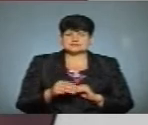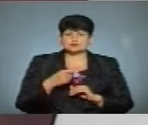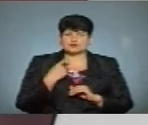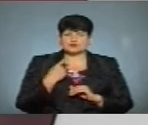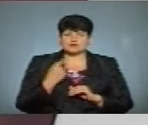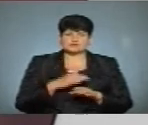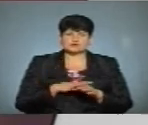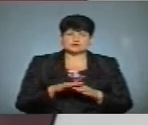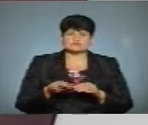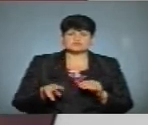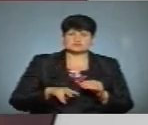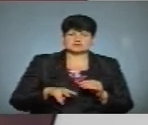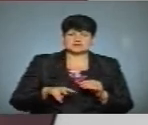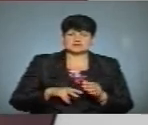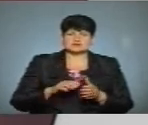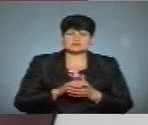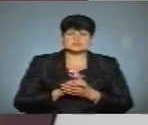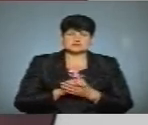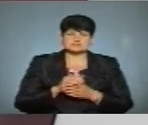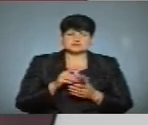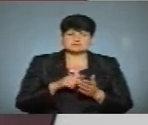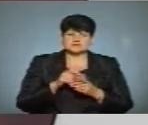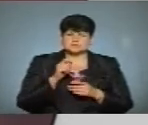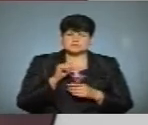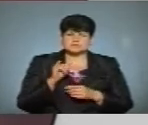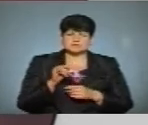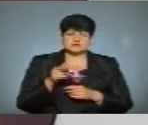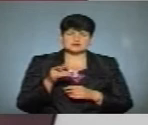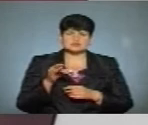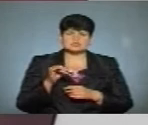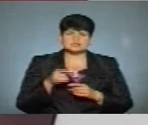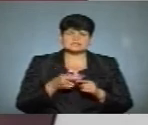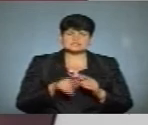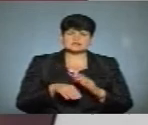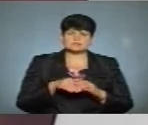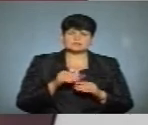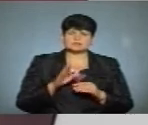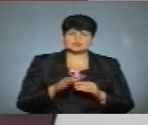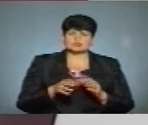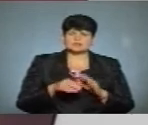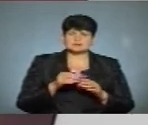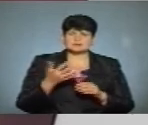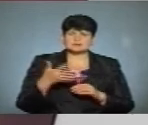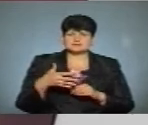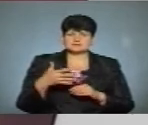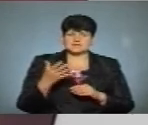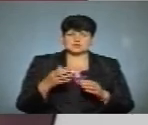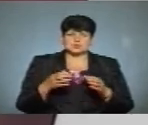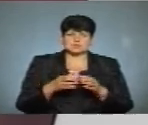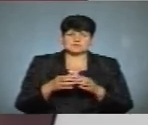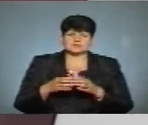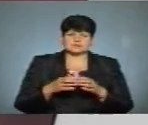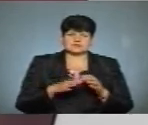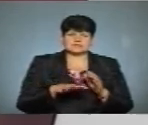регіонального відділення Асоціації міст України Ігоря Гірчака, на цих виборах обиратимуть голів 55 об'єднаних територіальних